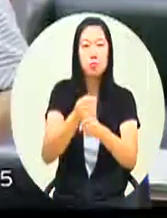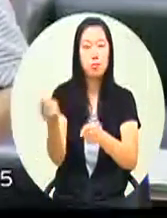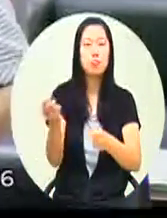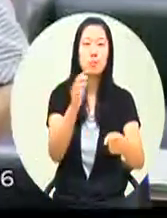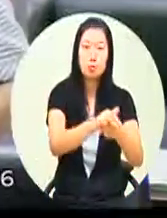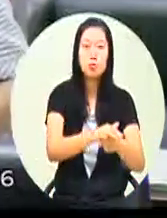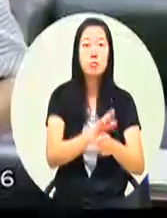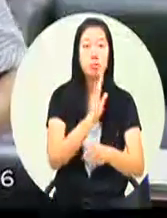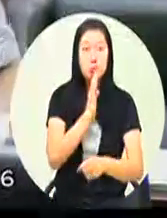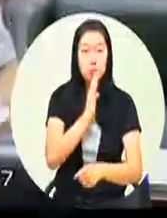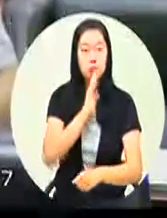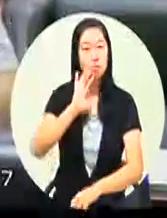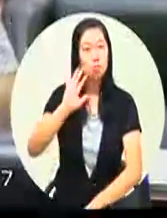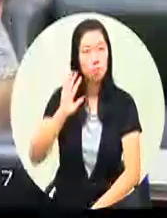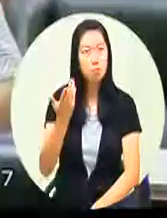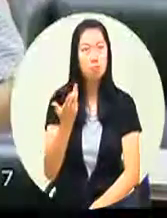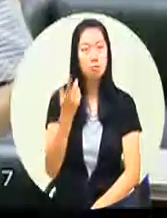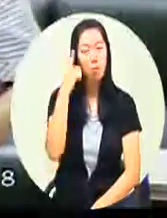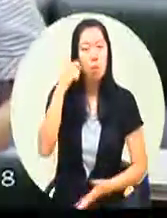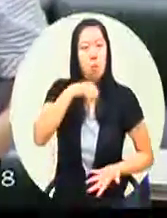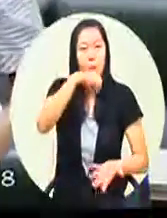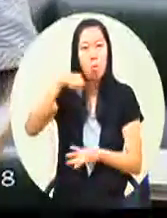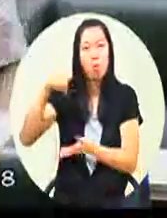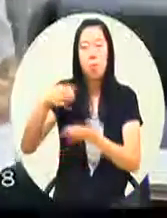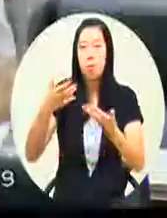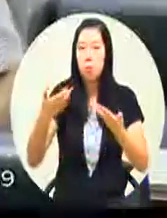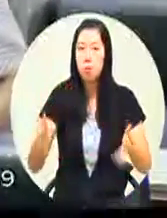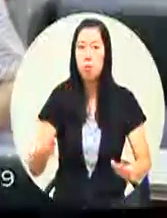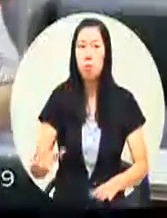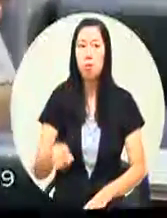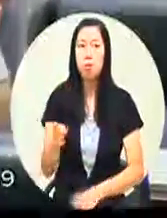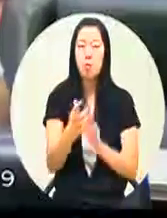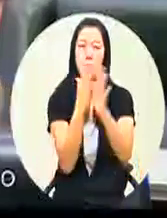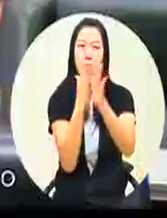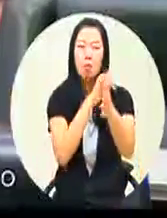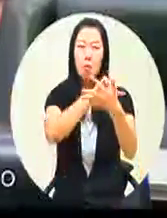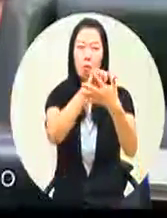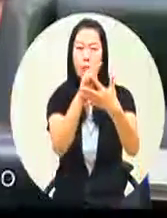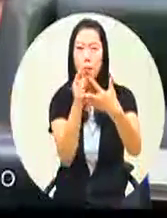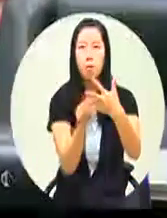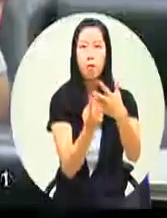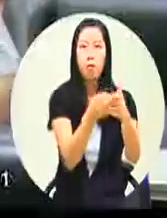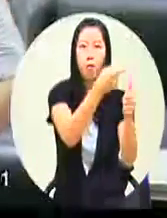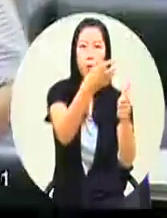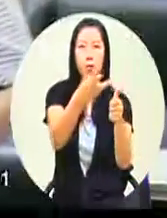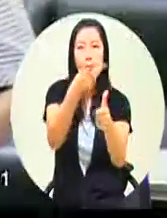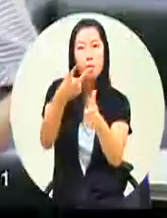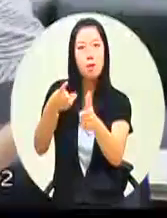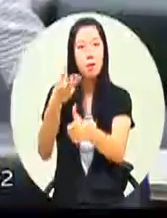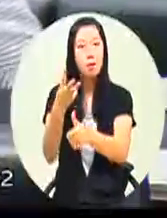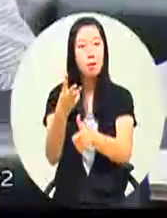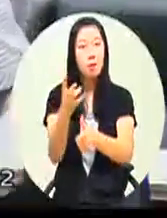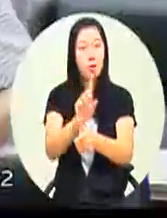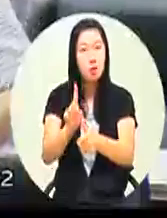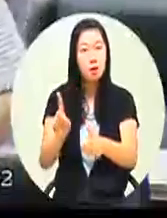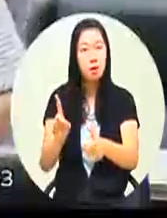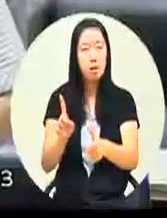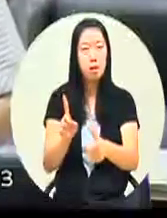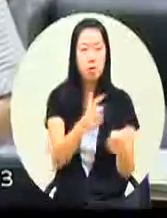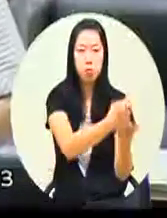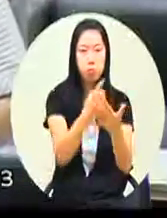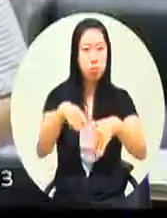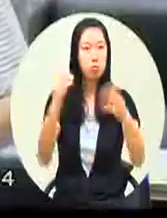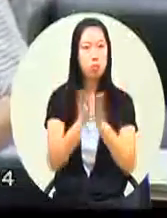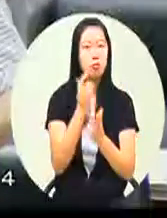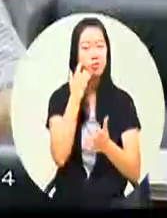嘛，但是案子那么多，你到底比较排第一顺位，还第二顺位，第三顺位？你说每一样东西都很重